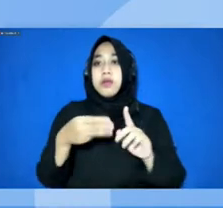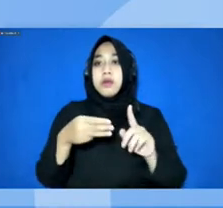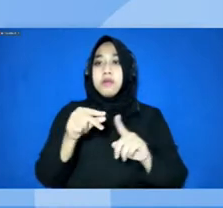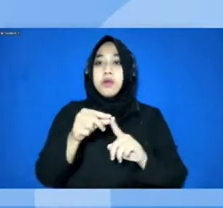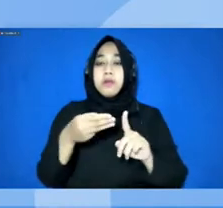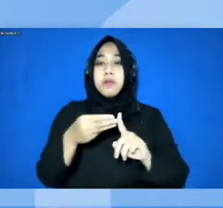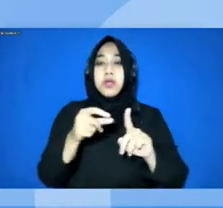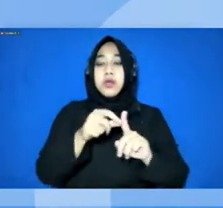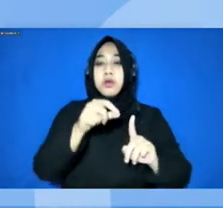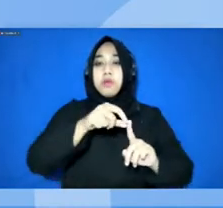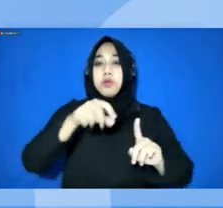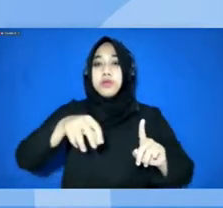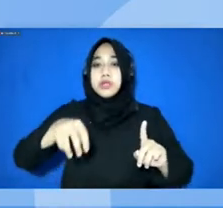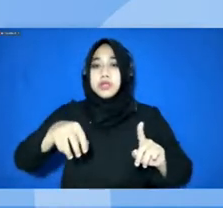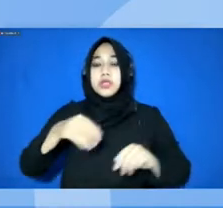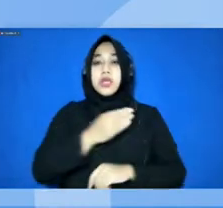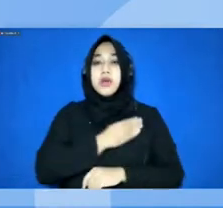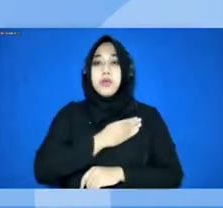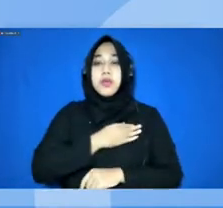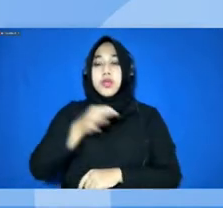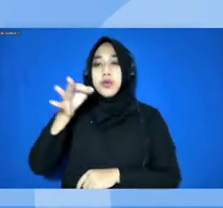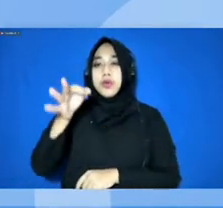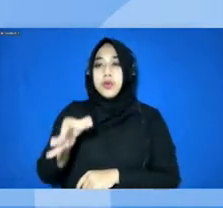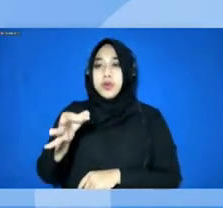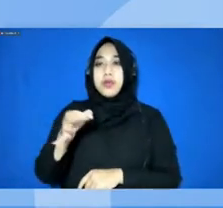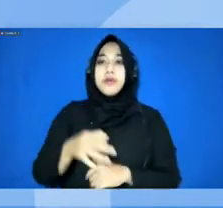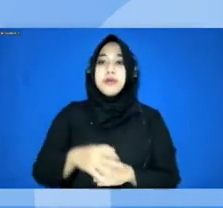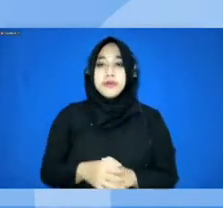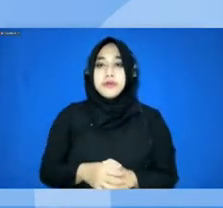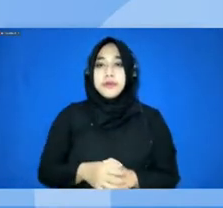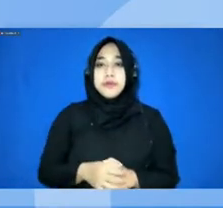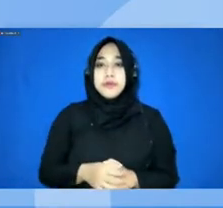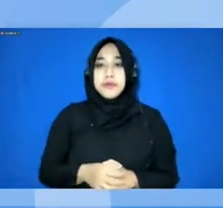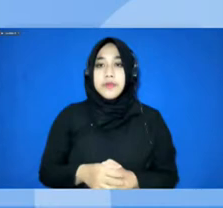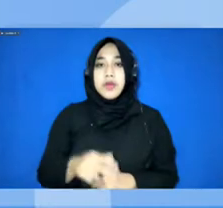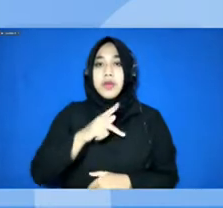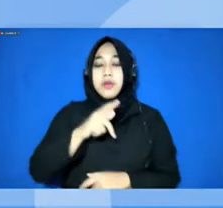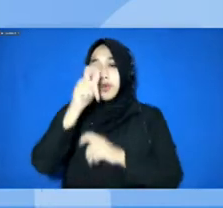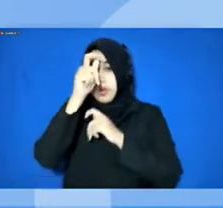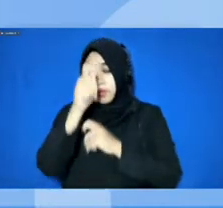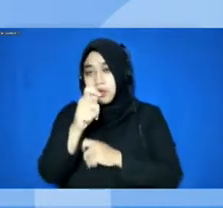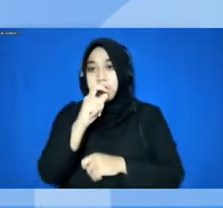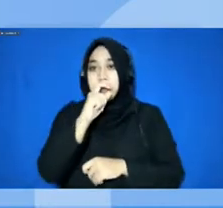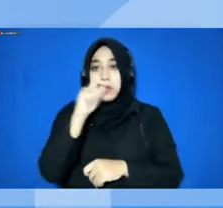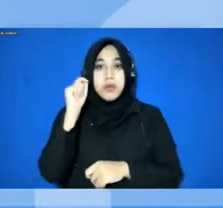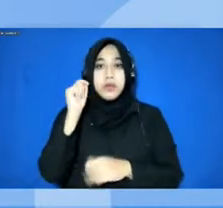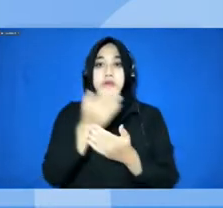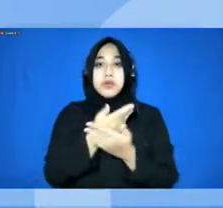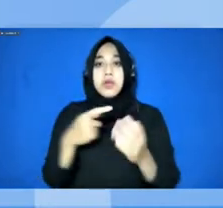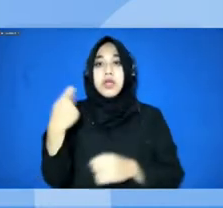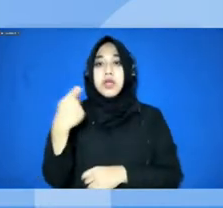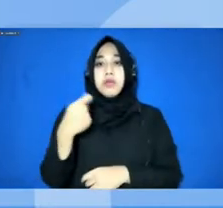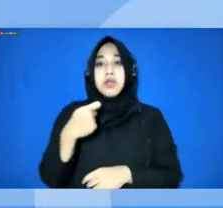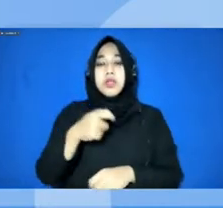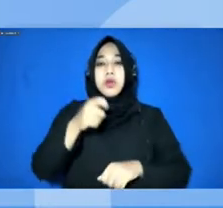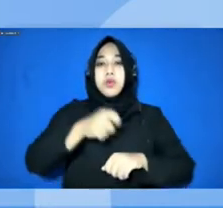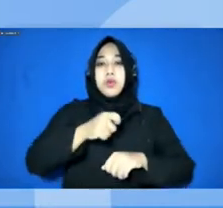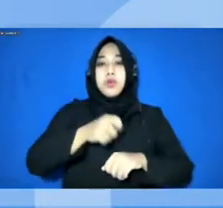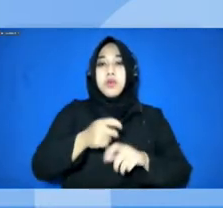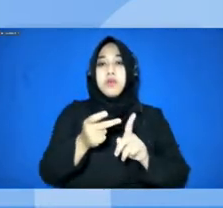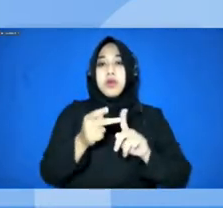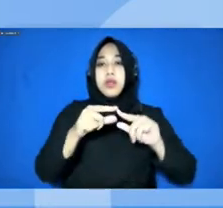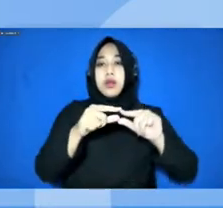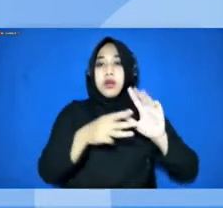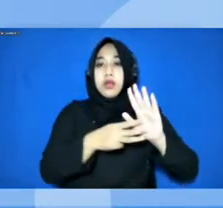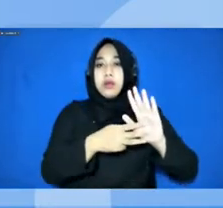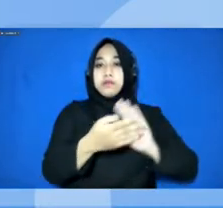baik dari Provinsi dan Kabupaten Kota, yang kami hormati Bapak-Ibu dari Kementerian Hukum dan HAM,